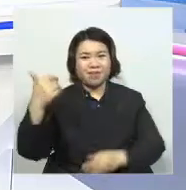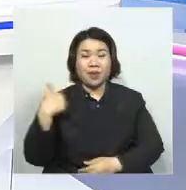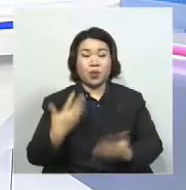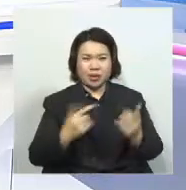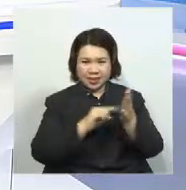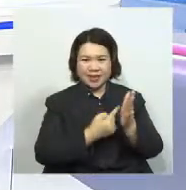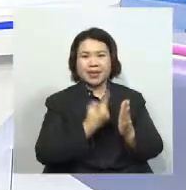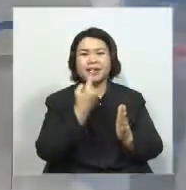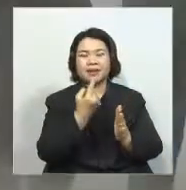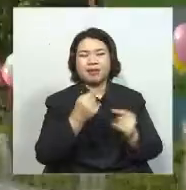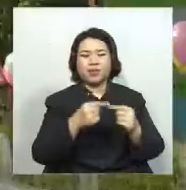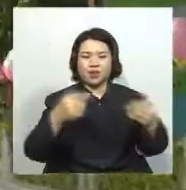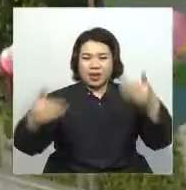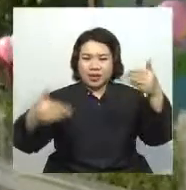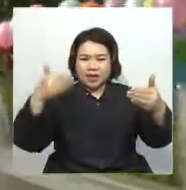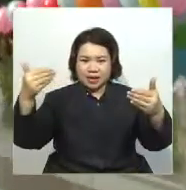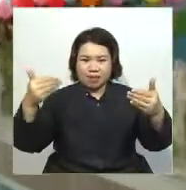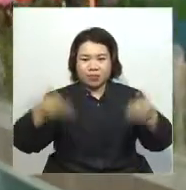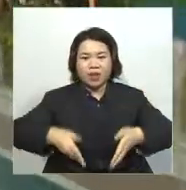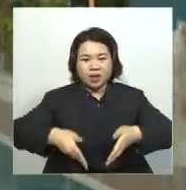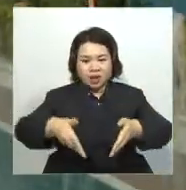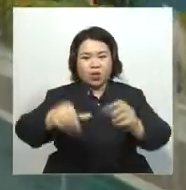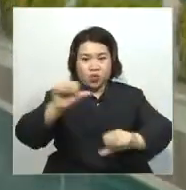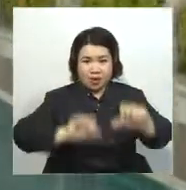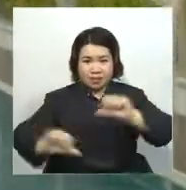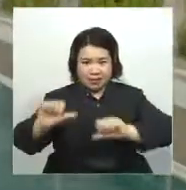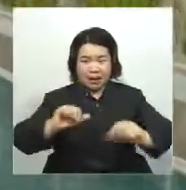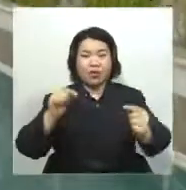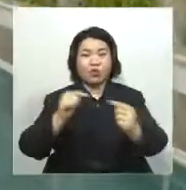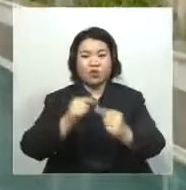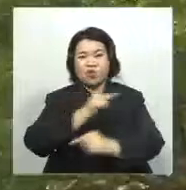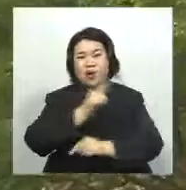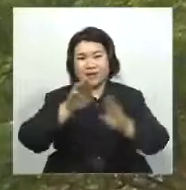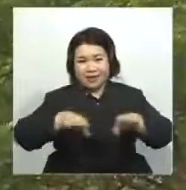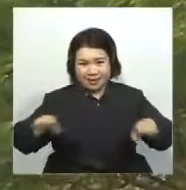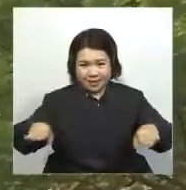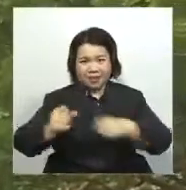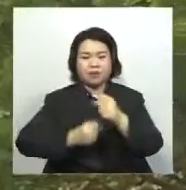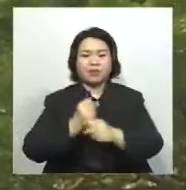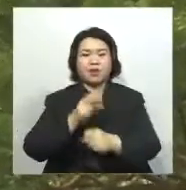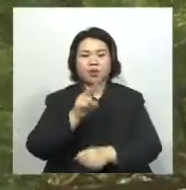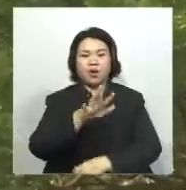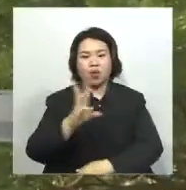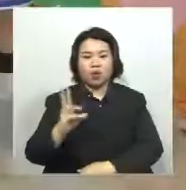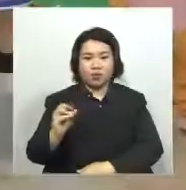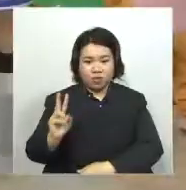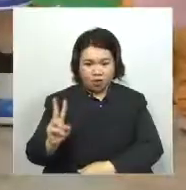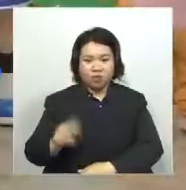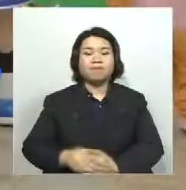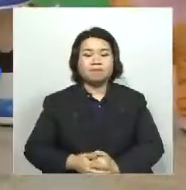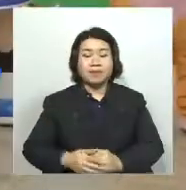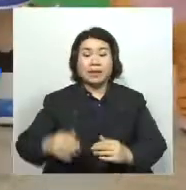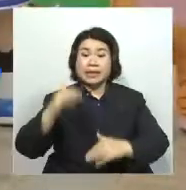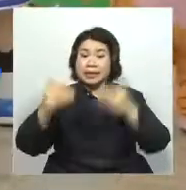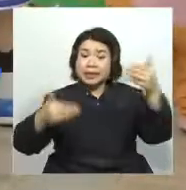วันนี้เป็นวันแรกนะคะของการจัดกิจกรรมงานถนนสายวิทยาศาสตร์รับวันเด็กแห่งชาติประจำปี2562ค่ะ